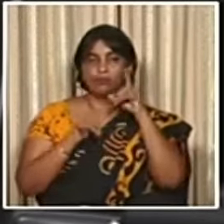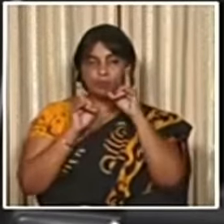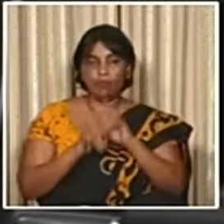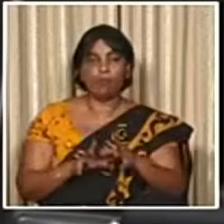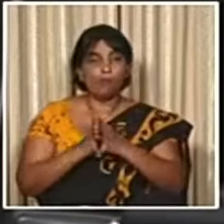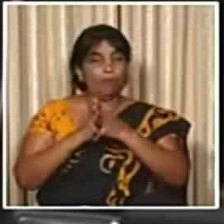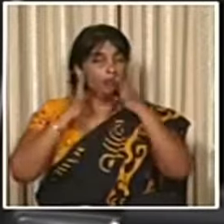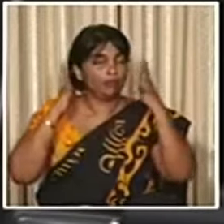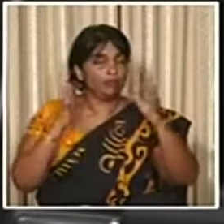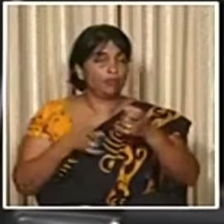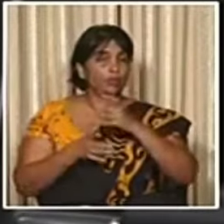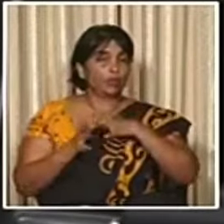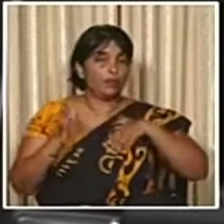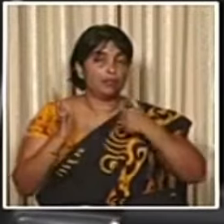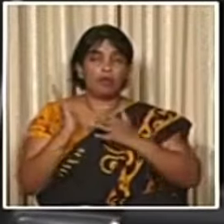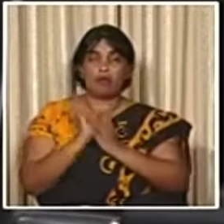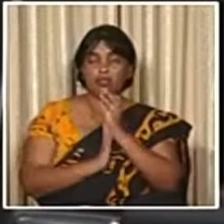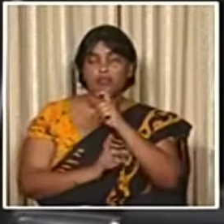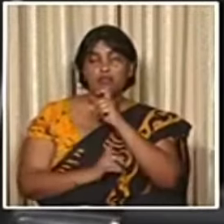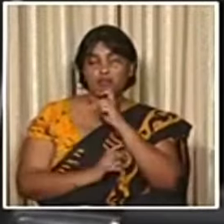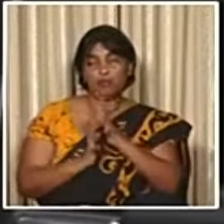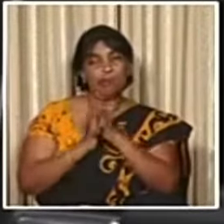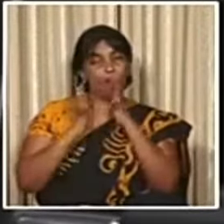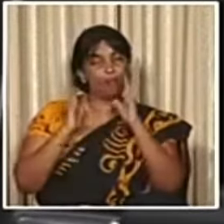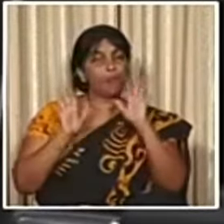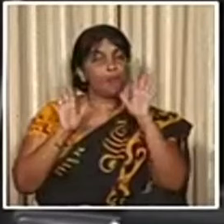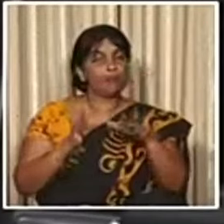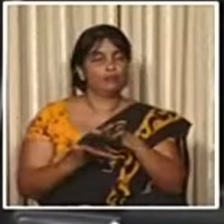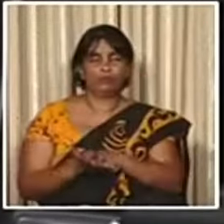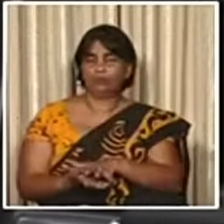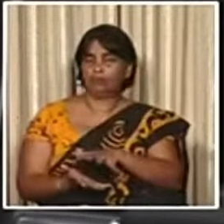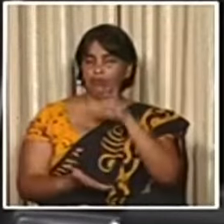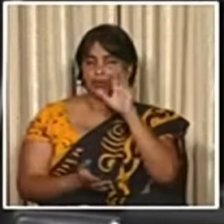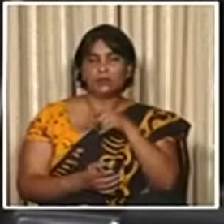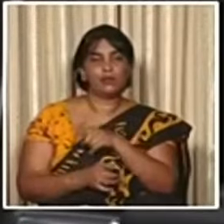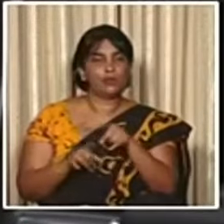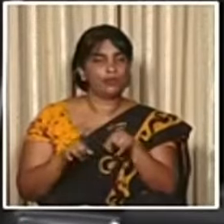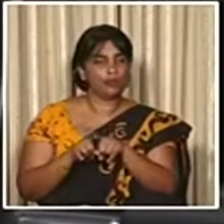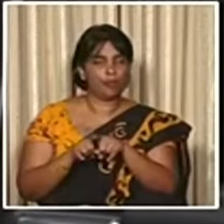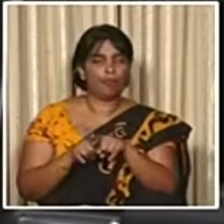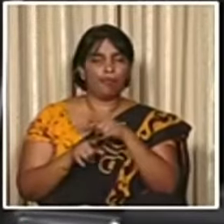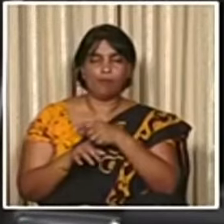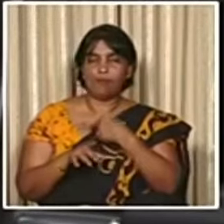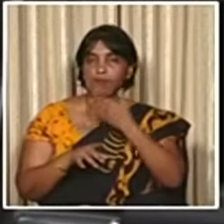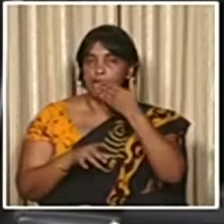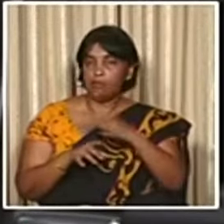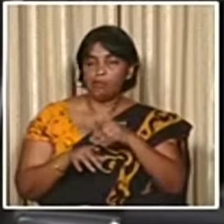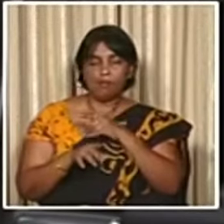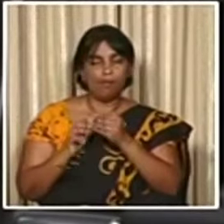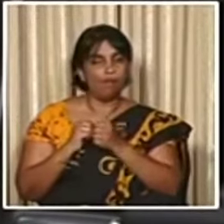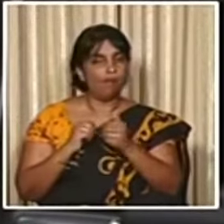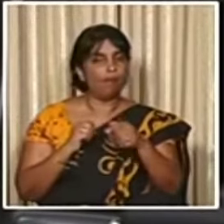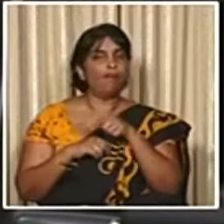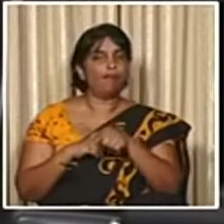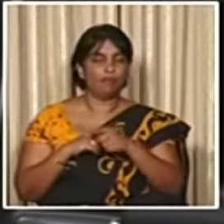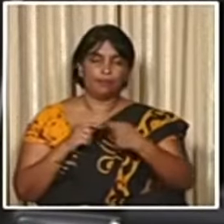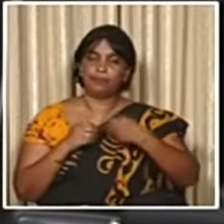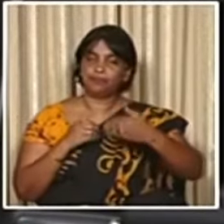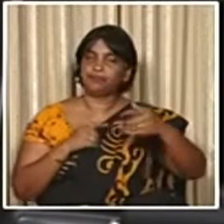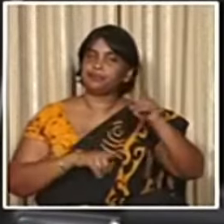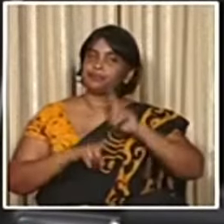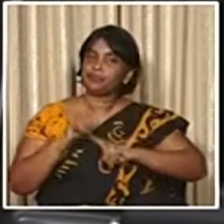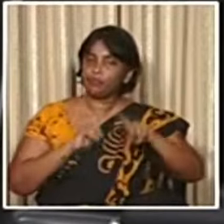වගේ දාස් ගණන් මූලික අයිතිවාසිකම් නඩු ගොඩ ගැහි කියලා. නමුත් දැන් ගොඩ ගැහිලා තියෙනවා. එමනම් ඒකට සුදුසු විකල්පයක් අපි මේ